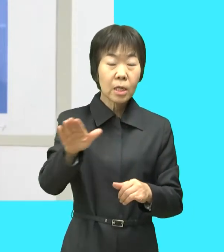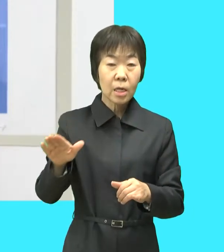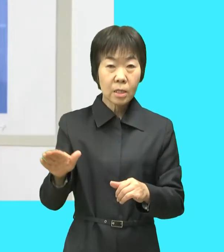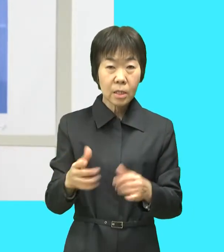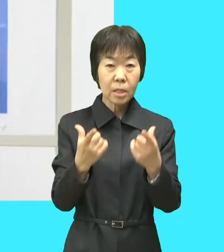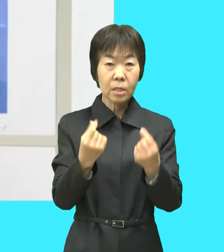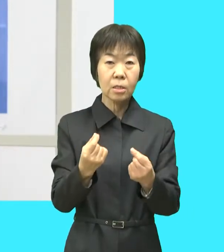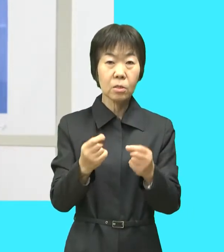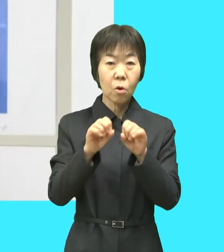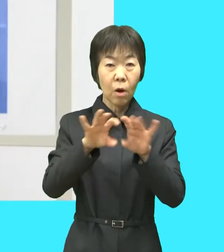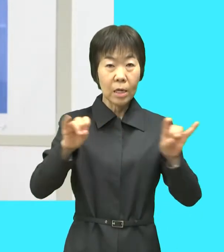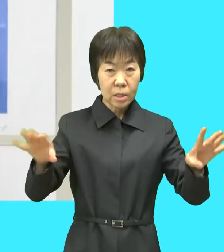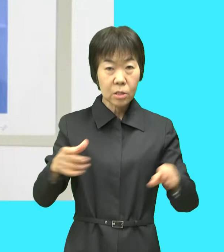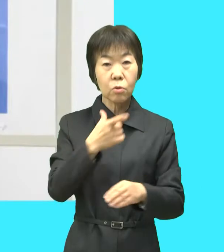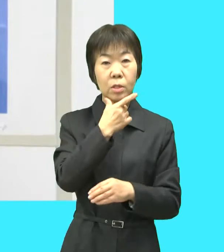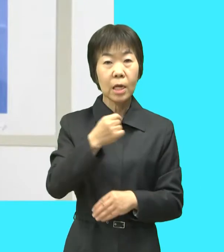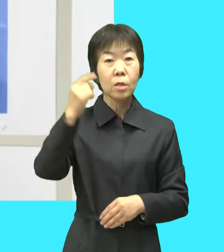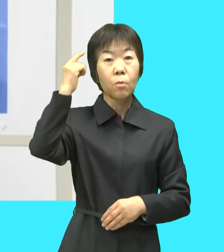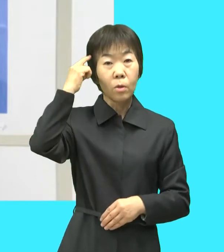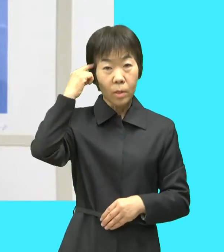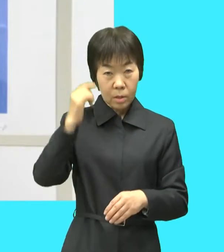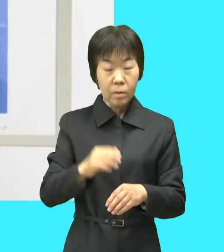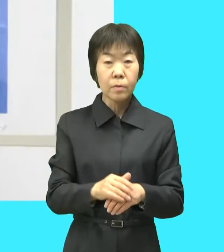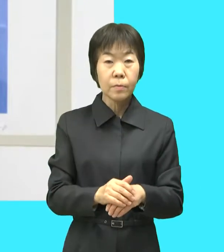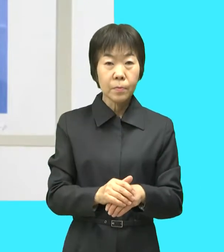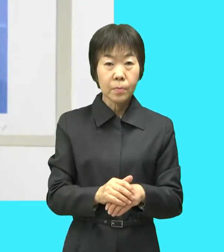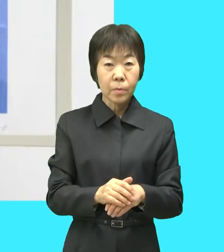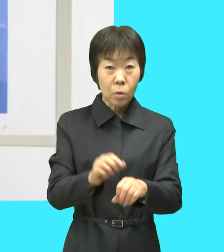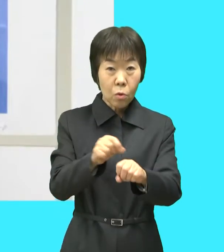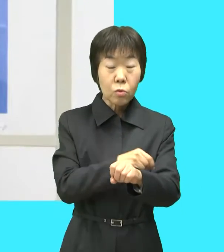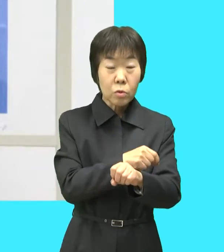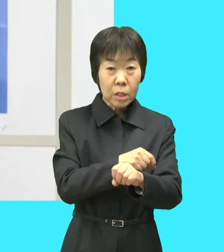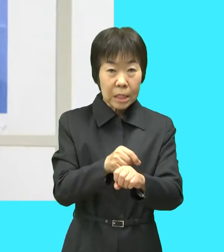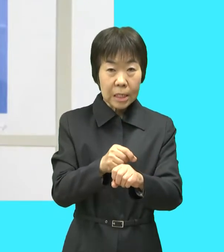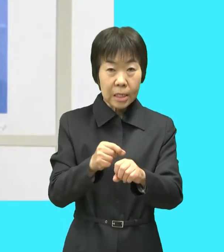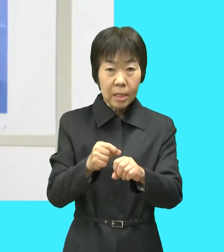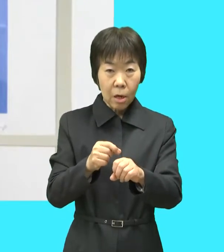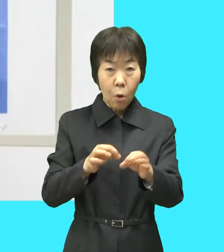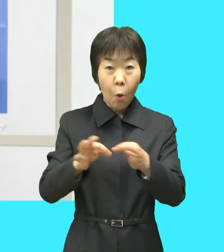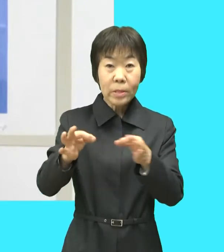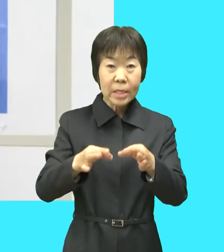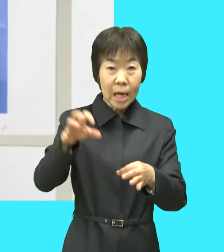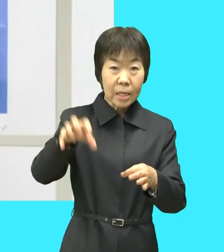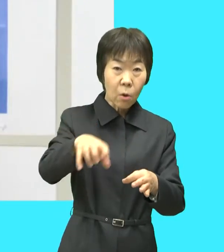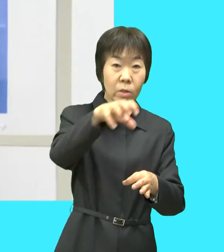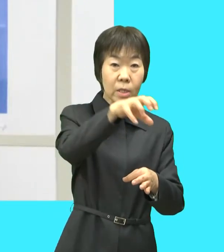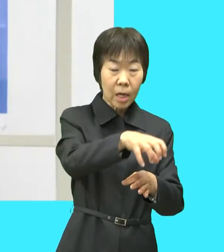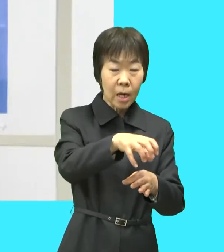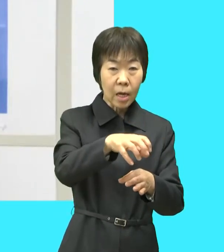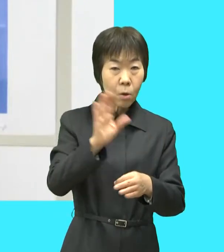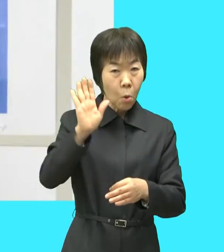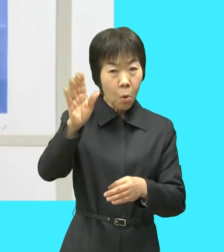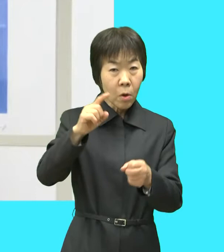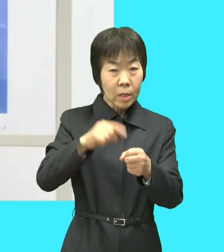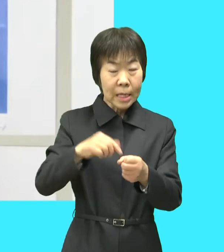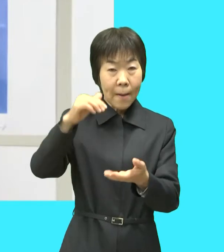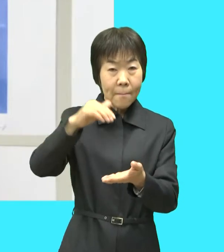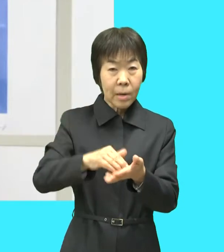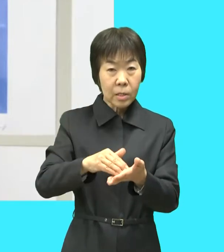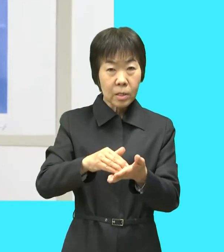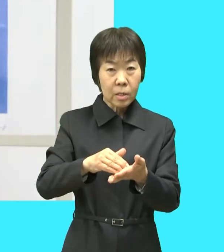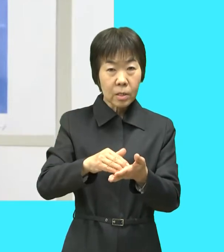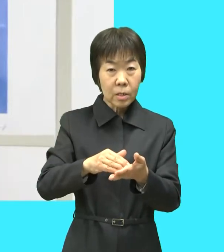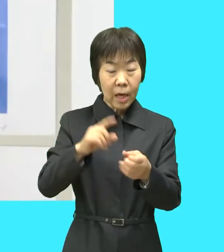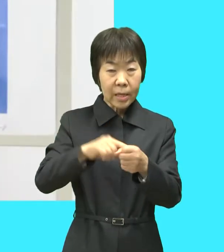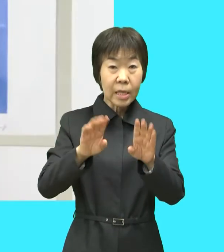にしっかり発信をしていきたいと思います。特にお店において今後また年末年始に向かって